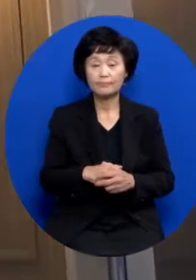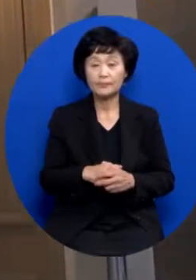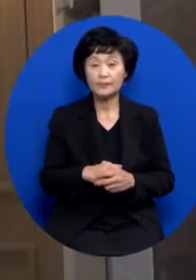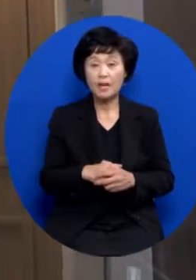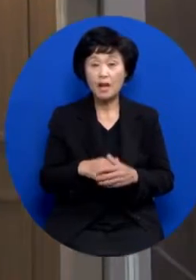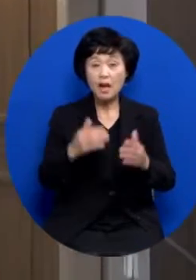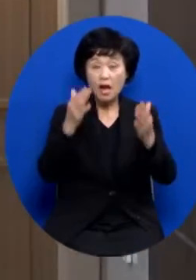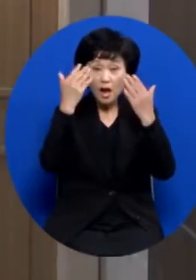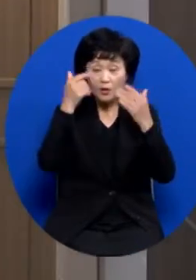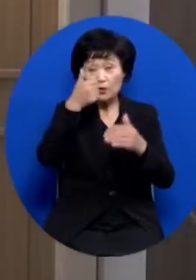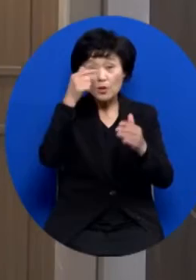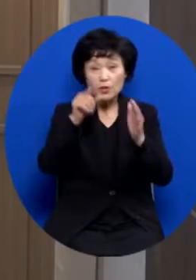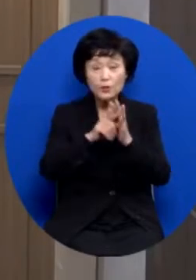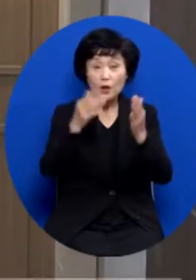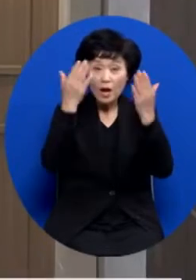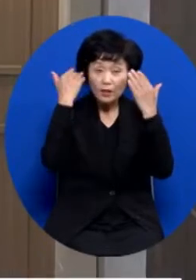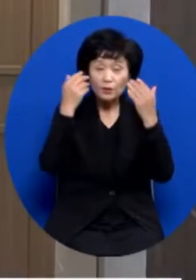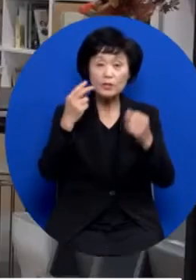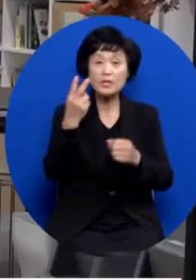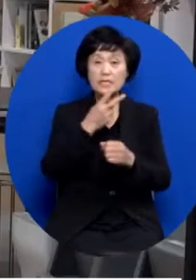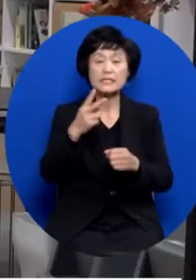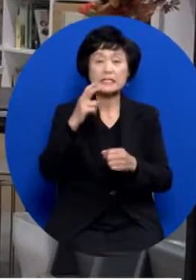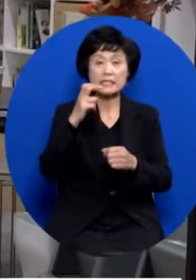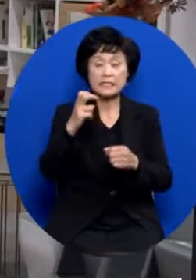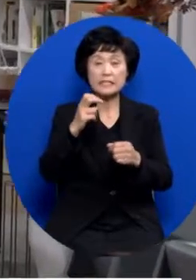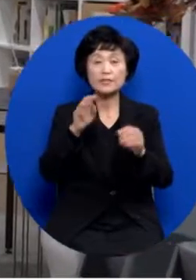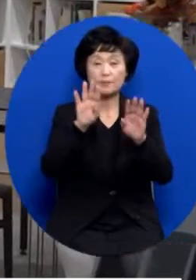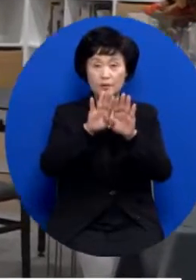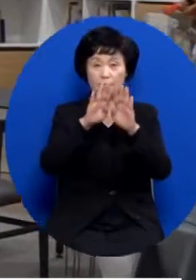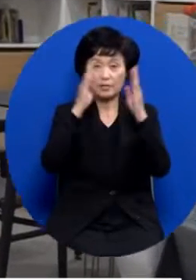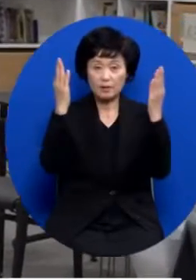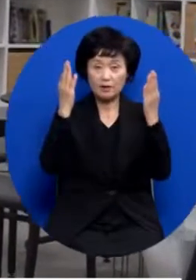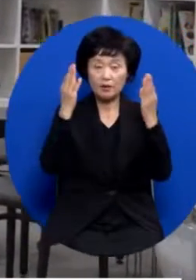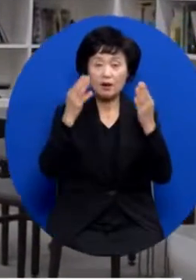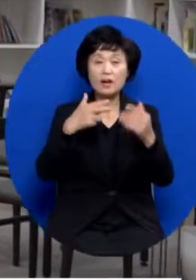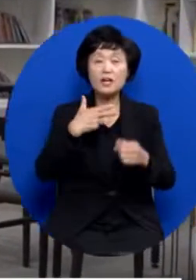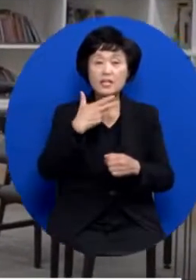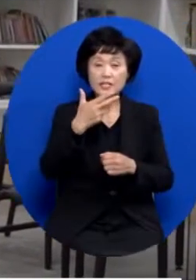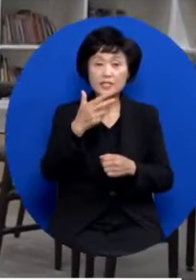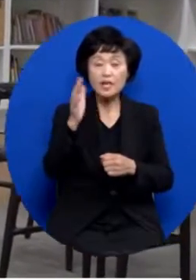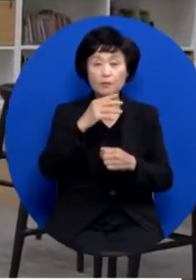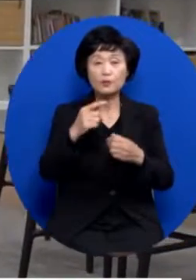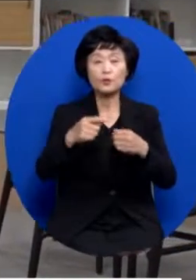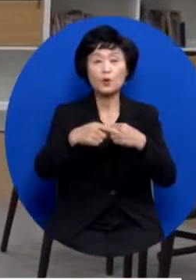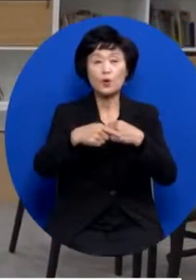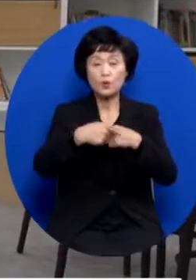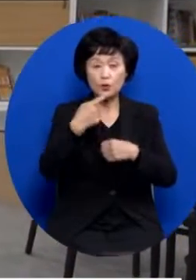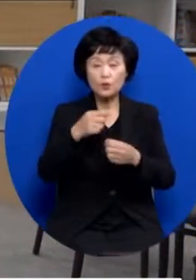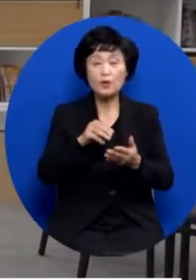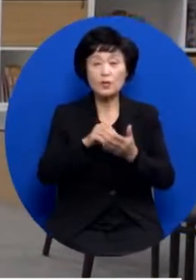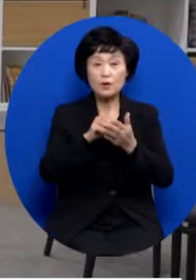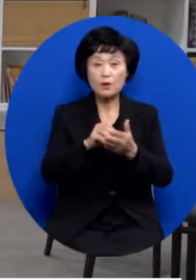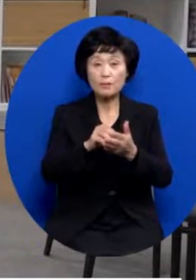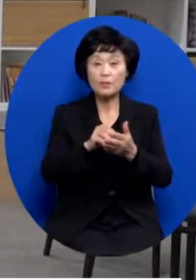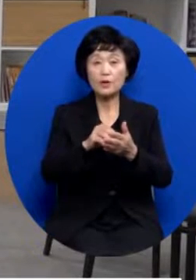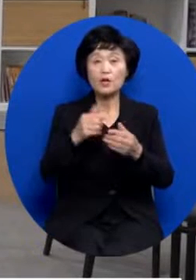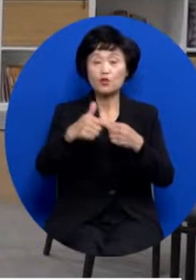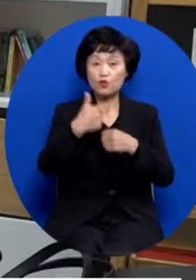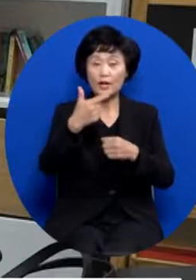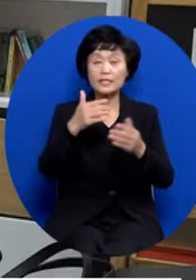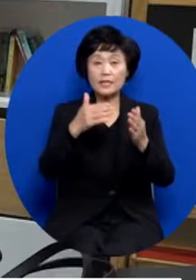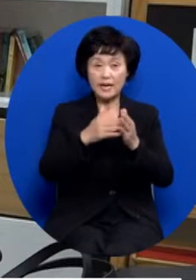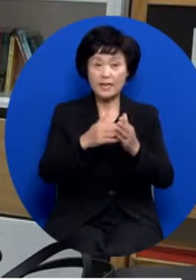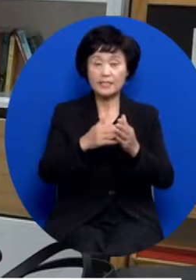베리타스 기독학교는 지난 2020년 개교해 7세부터 초등학교 6학년까지 현재 60여